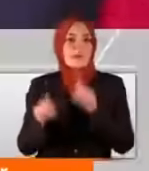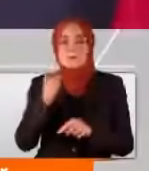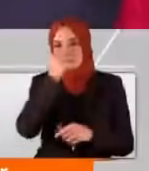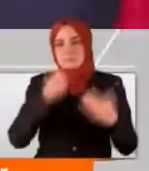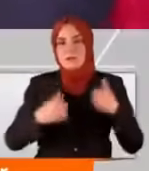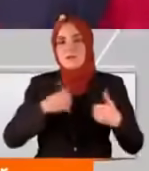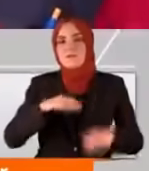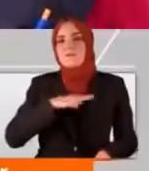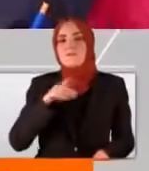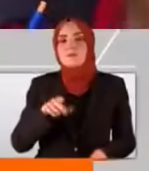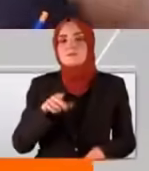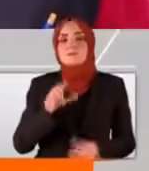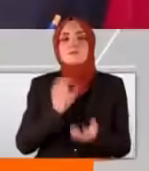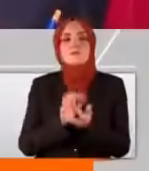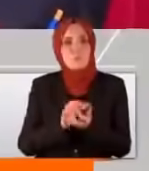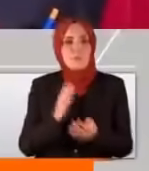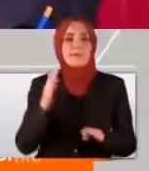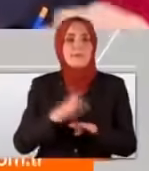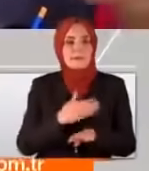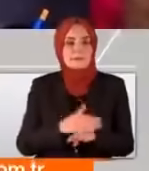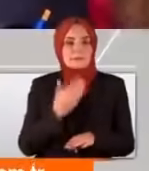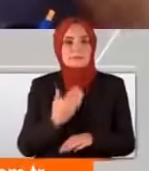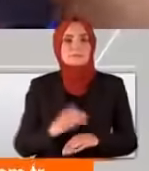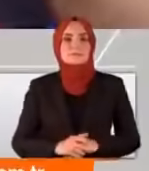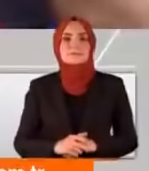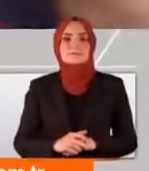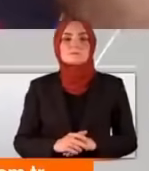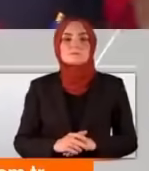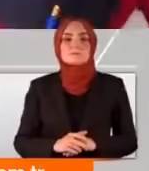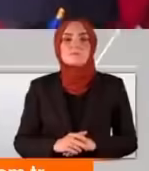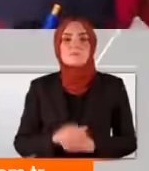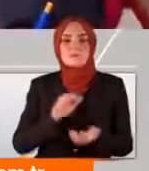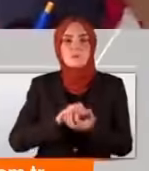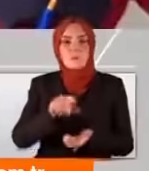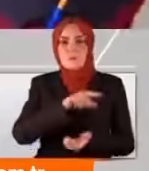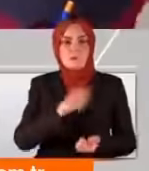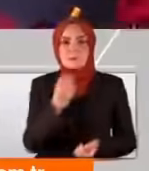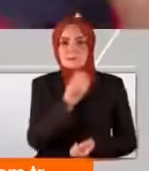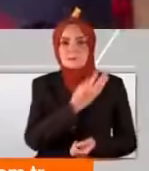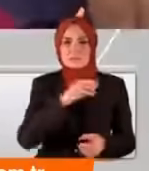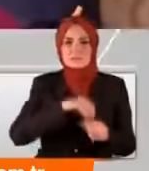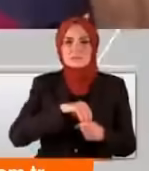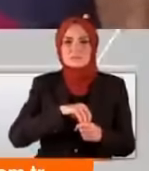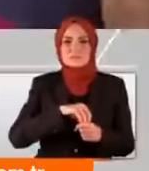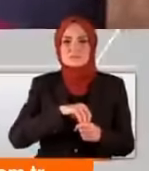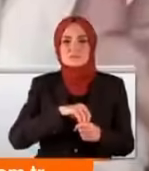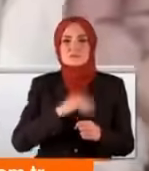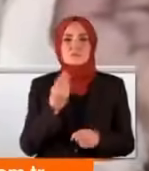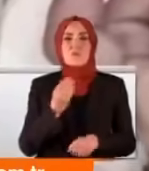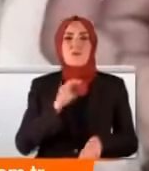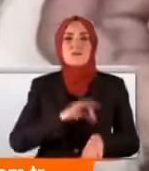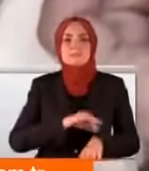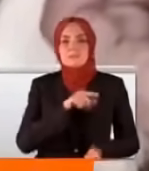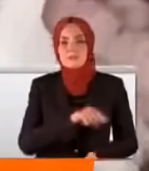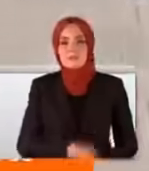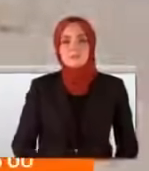Köpek mi çıkarttılar evden peki? Köpek, kedi, hatta o köpeklerden birkaç tanesi. Çok oldukça hastaydı.